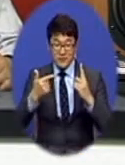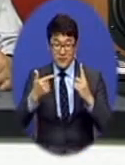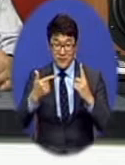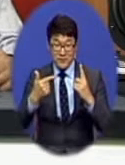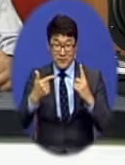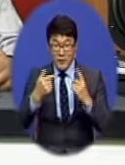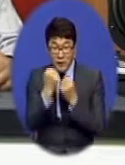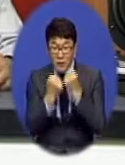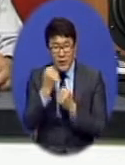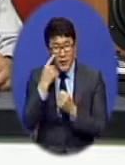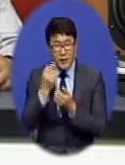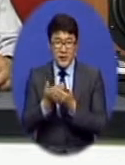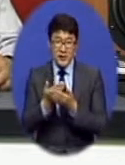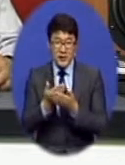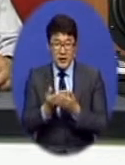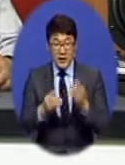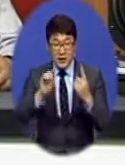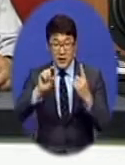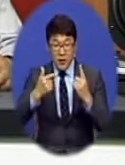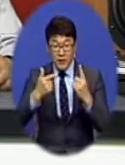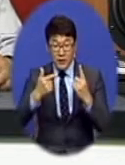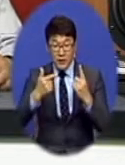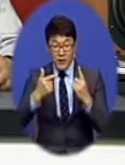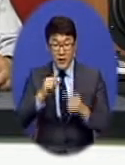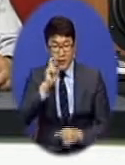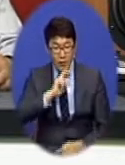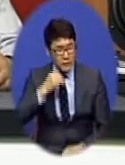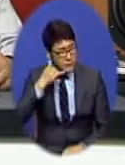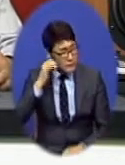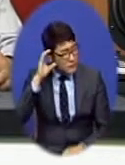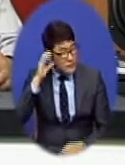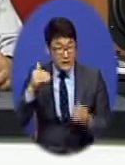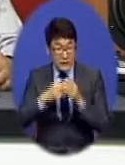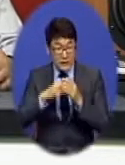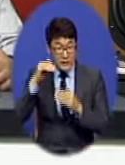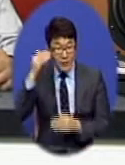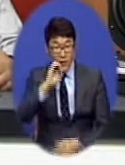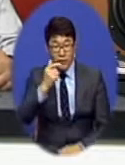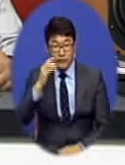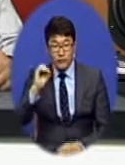자, 선배님 한번 소개시켜 주세요. 네. 1번 참가자 네. 노래가 끝나고 나면은 네. ALS